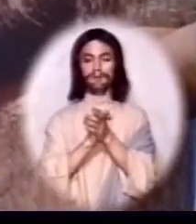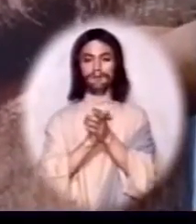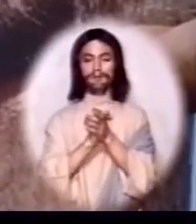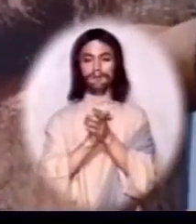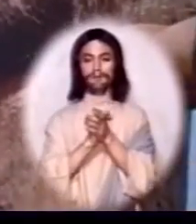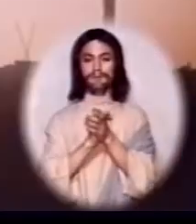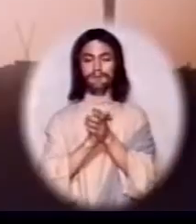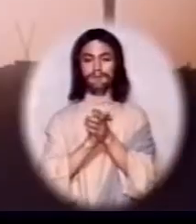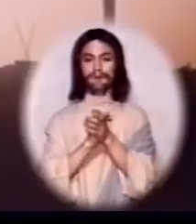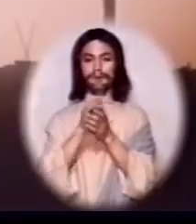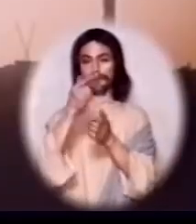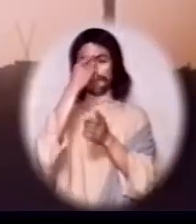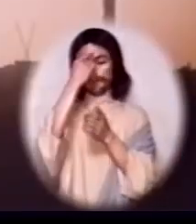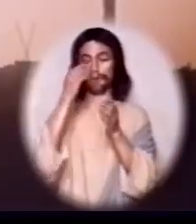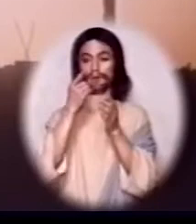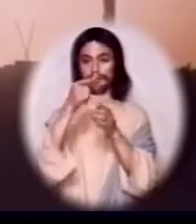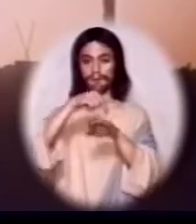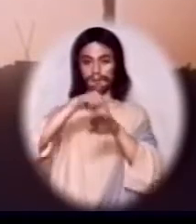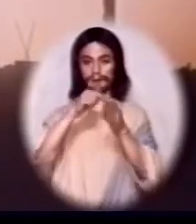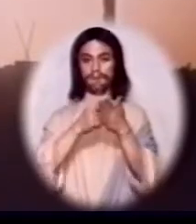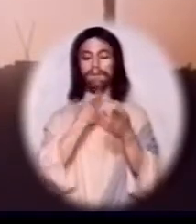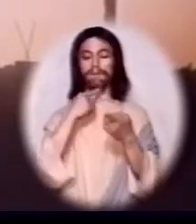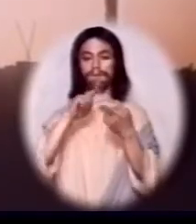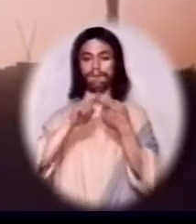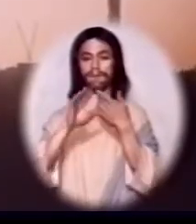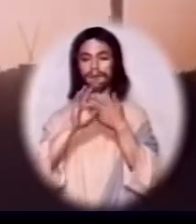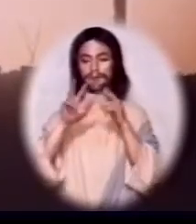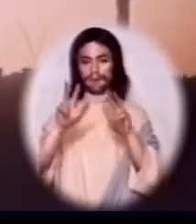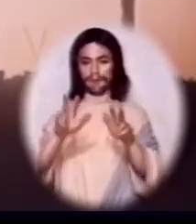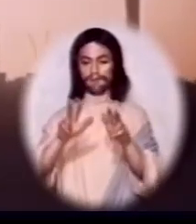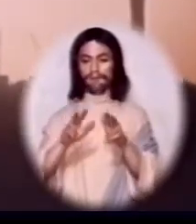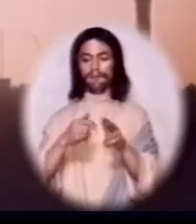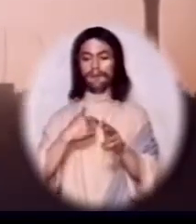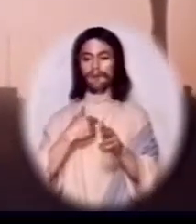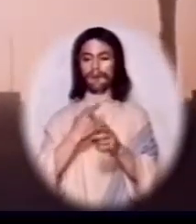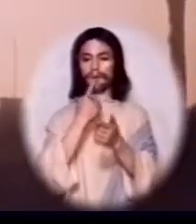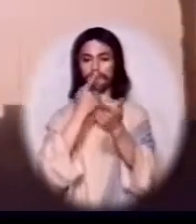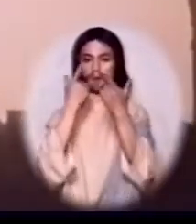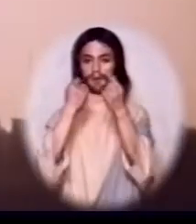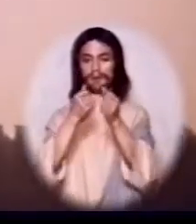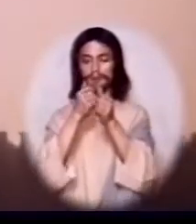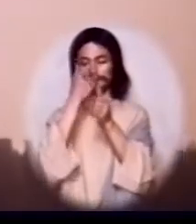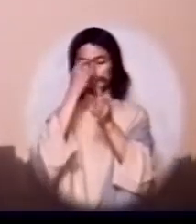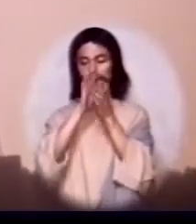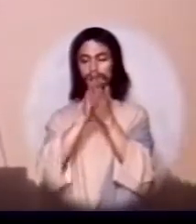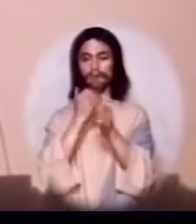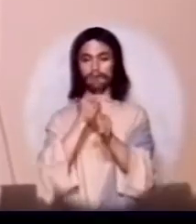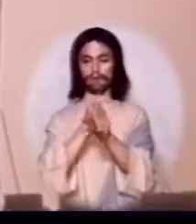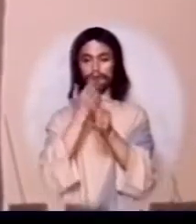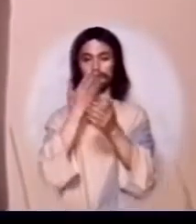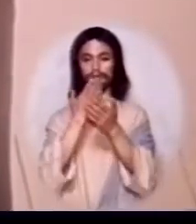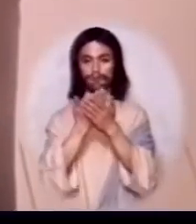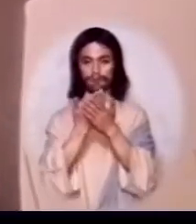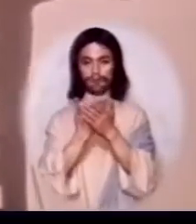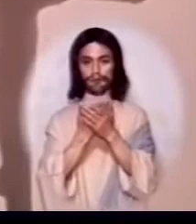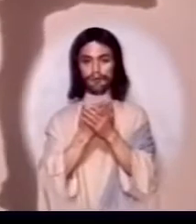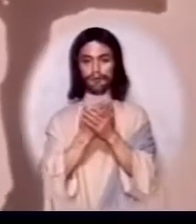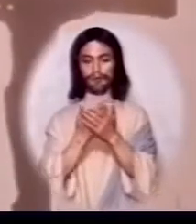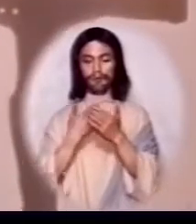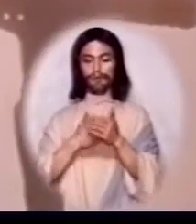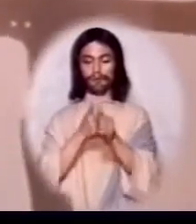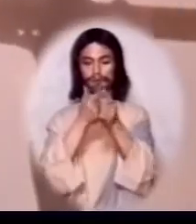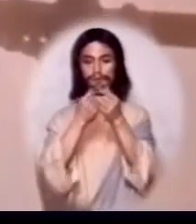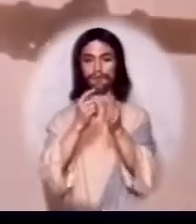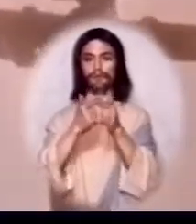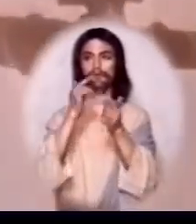아멘. 이 기도가 당신 마음에 드신다면 지금 이 자리에서 저를 따라 기도하십시오. 한 귀절씩 조용히